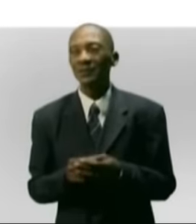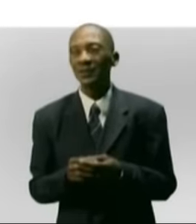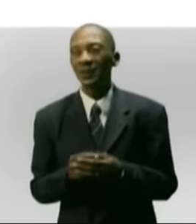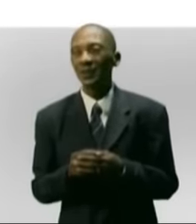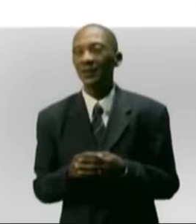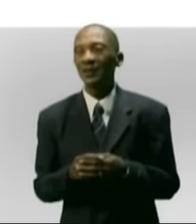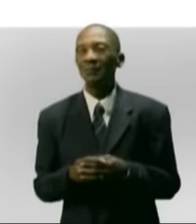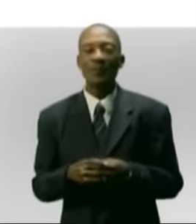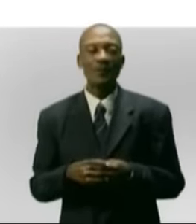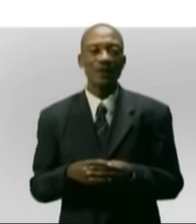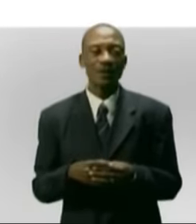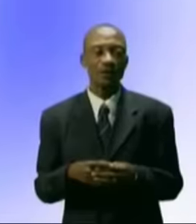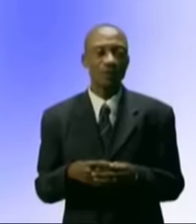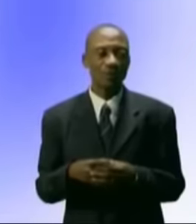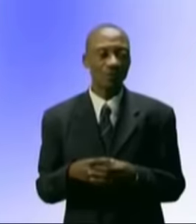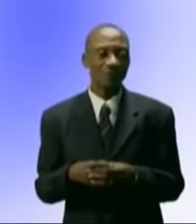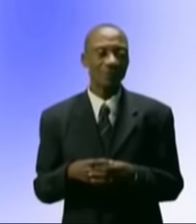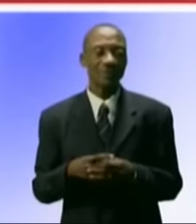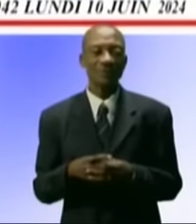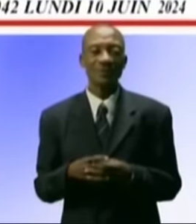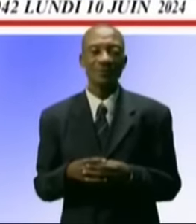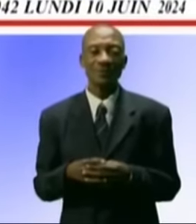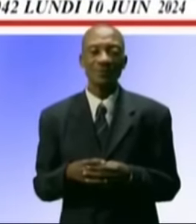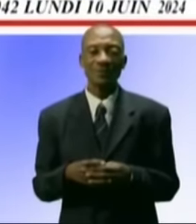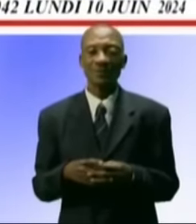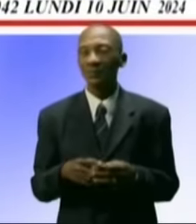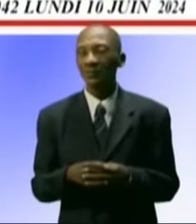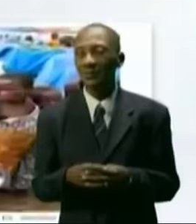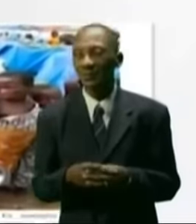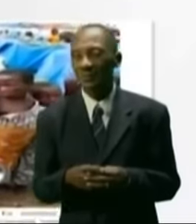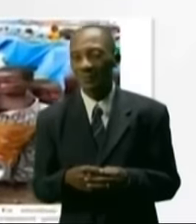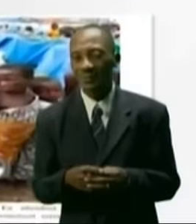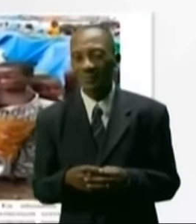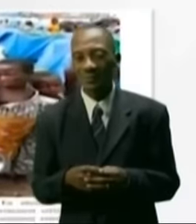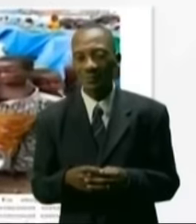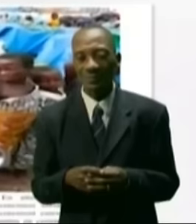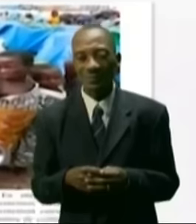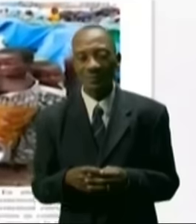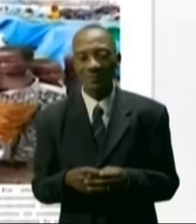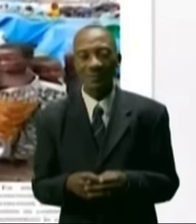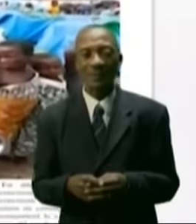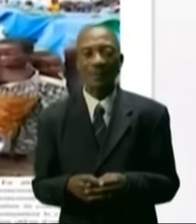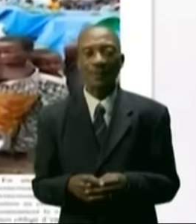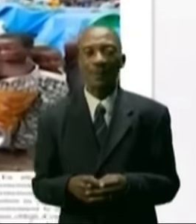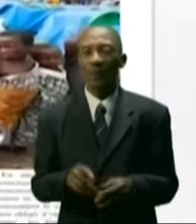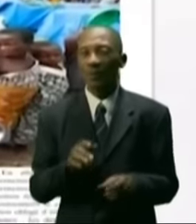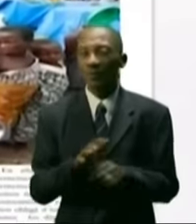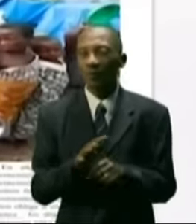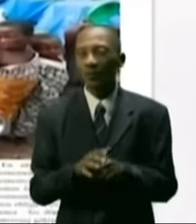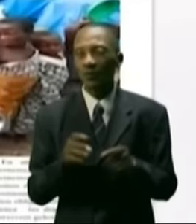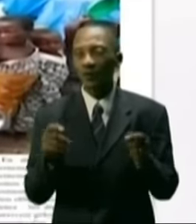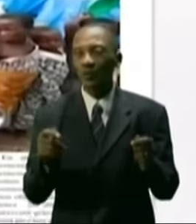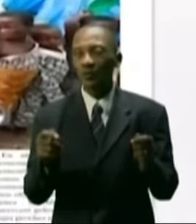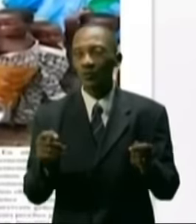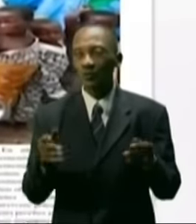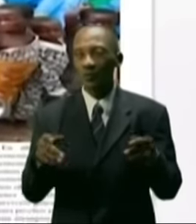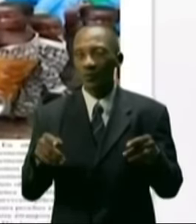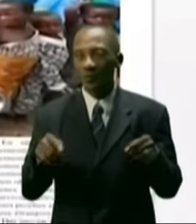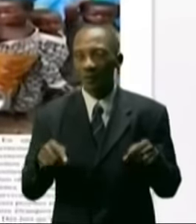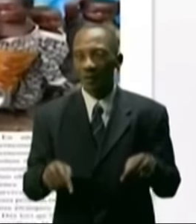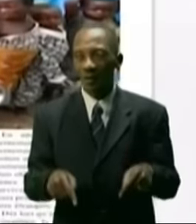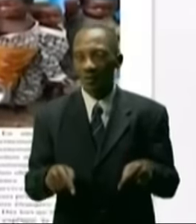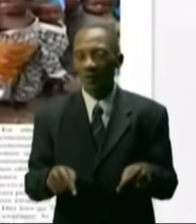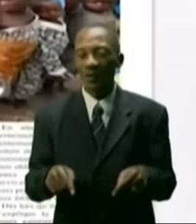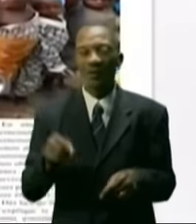et ça n'émeut personne, s'exclame le quotidien. Le rapport de l'ODEP, Observatoire de la dépense publique, tire la